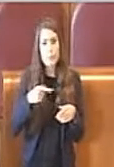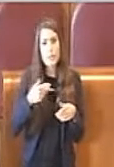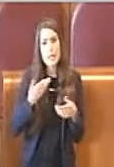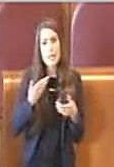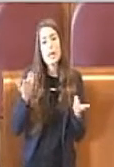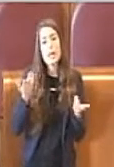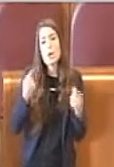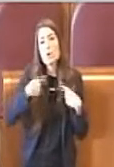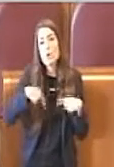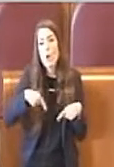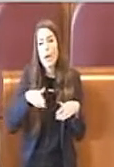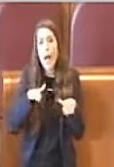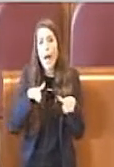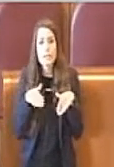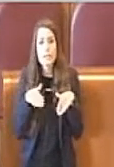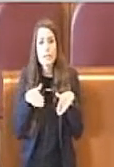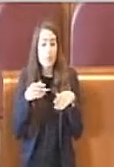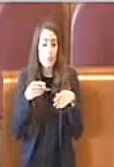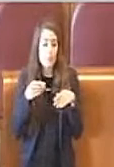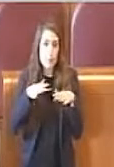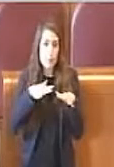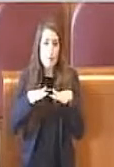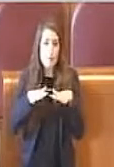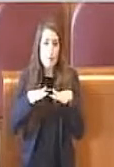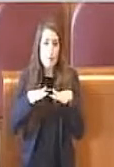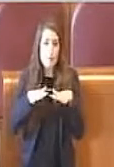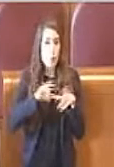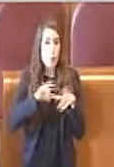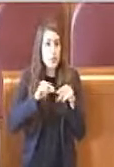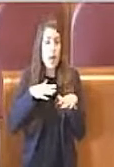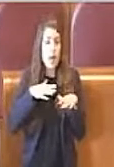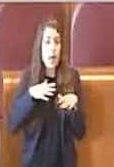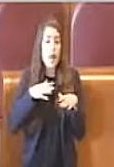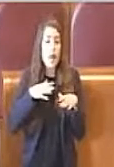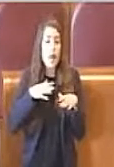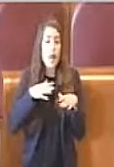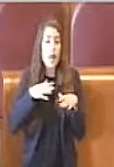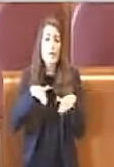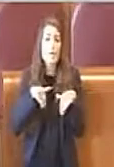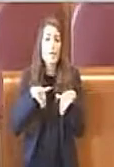asterrà, poiché abbiamo già votato una mozione analoga che comprende questa mozione. Grazie.